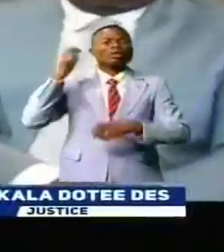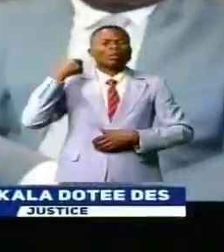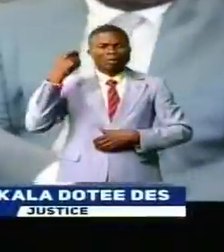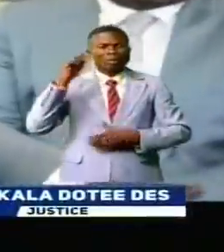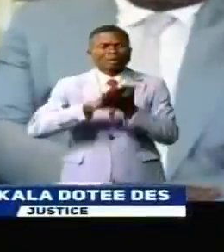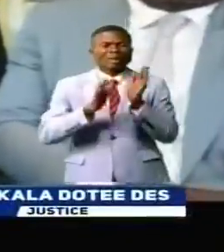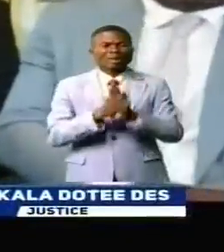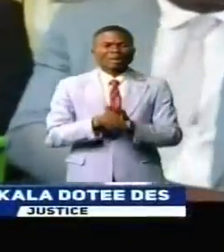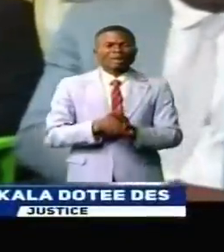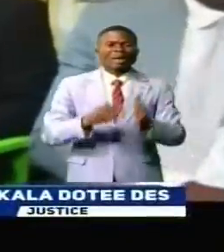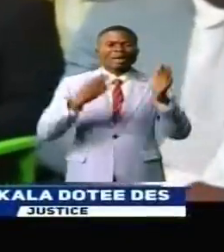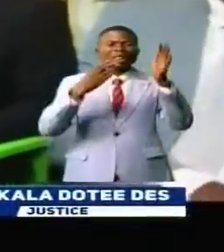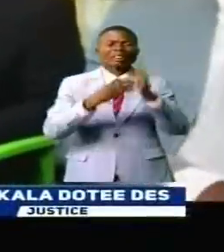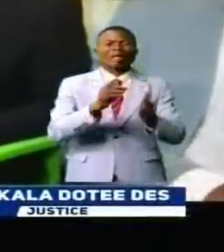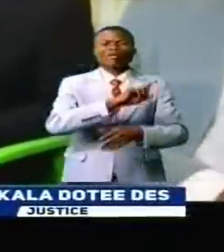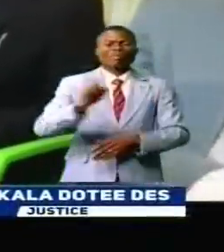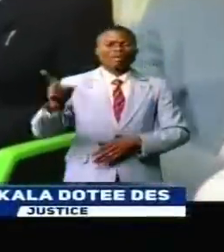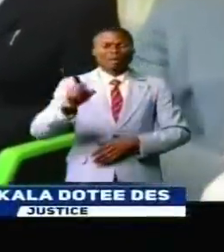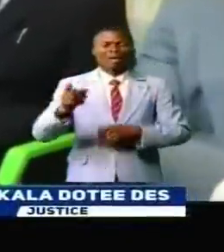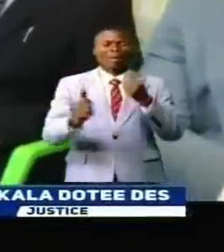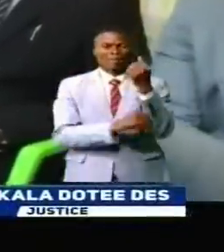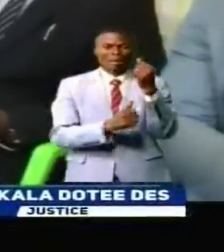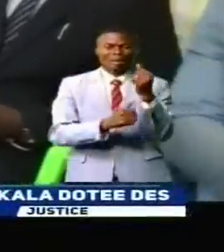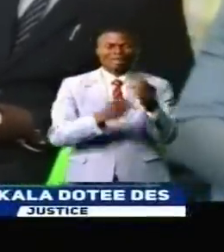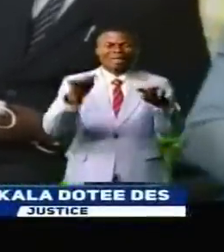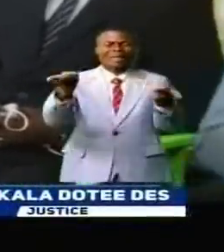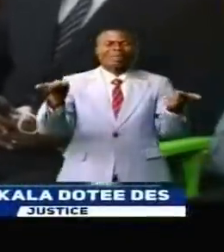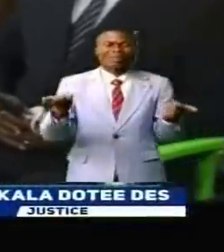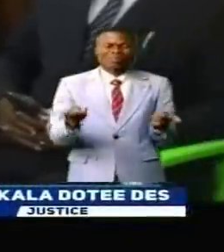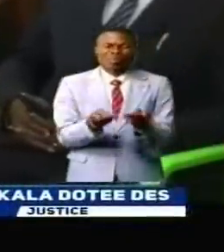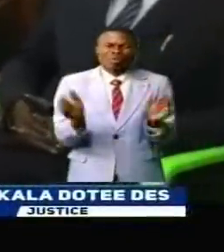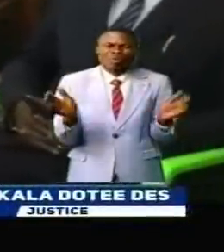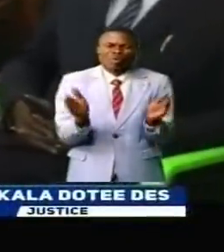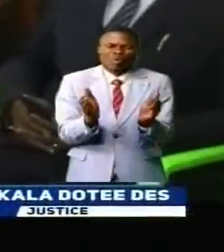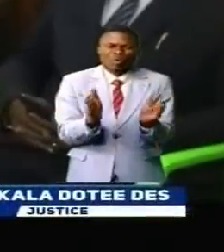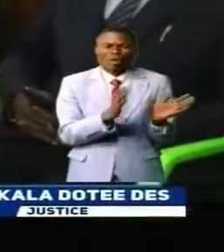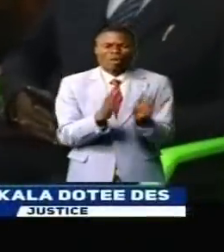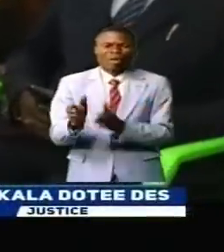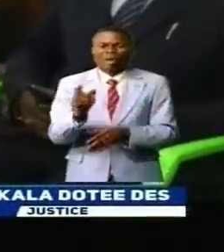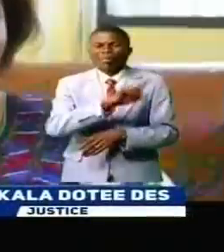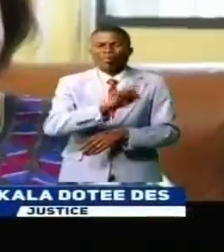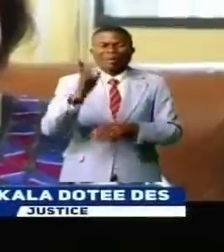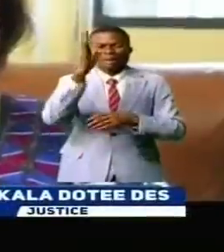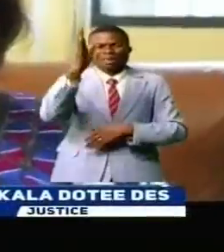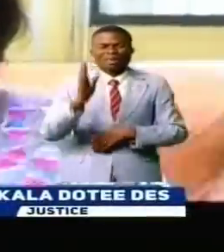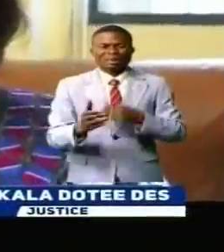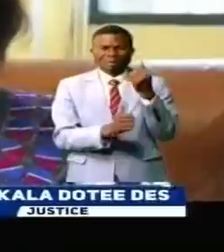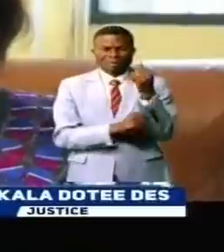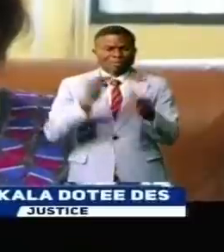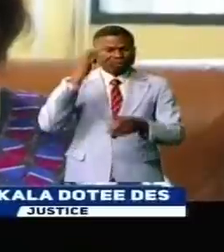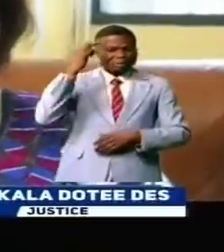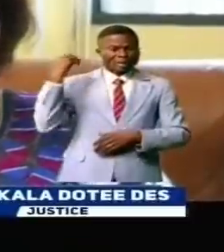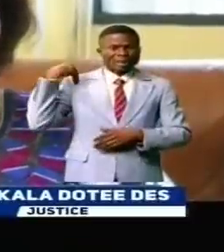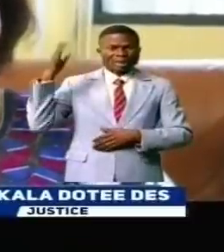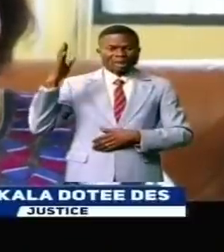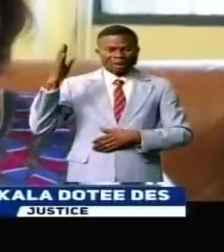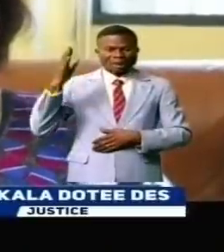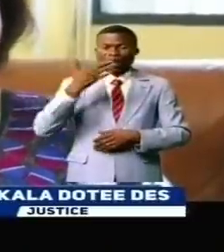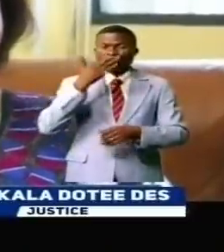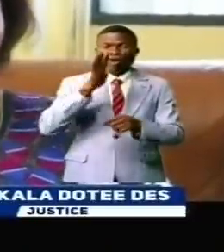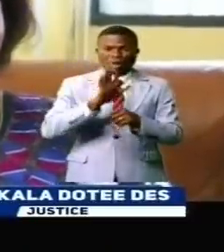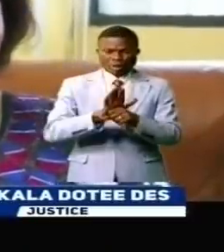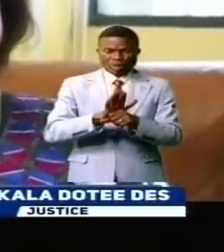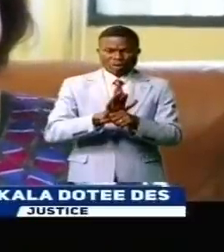à plus de 9000 âmes sur un espace initialement prévu pour 1500 personnes. La ministre d'État a promis